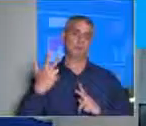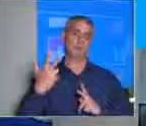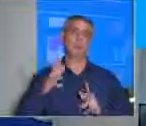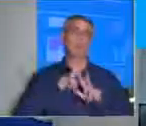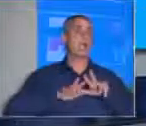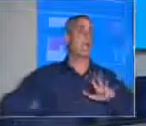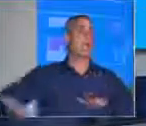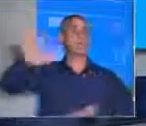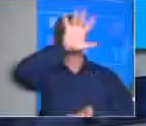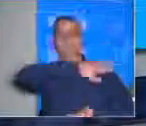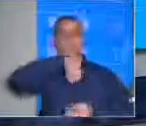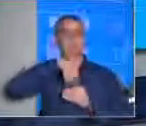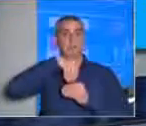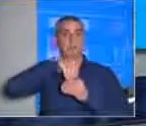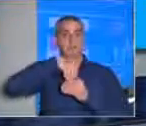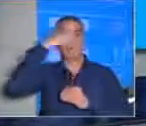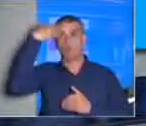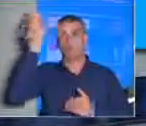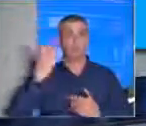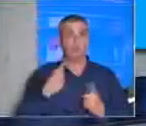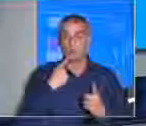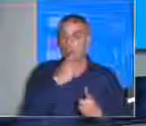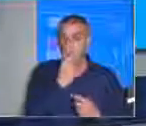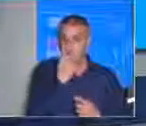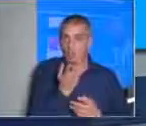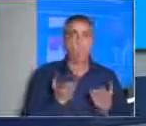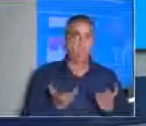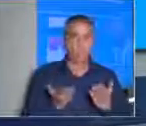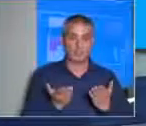רק ארצי, רק ההצבעה הפופולרית, אז בעצם אתה רואה